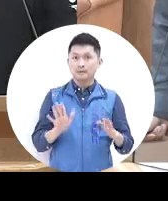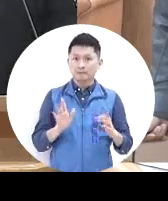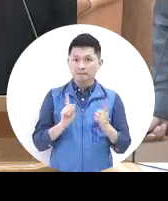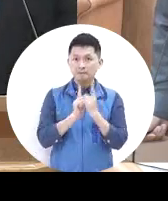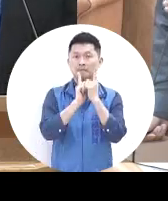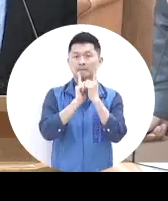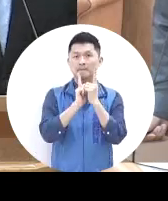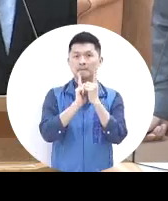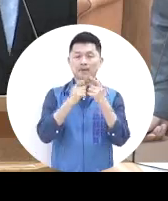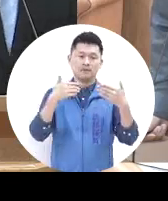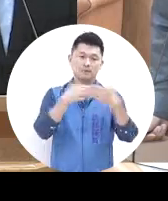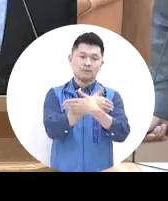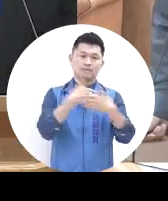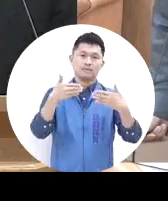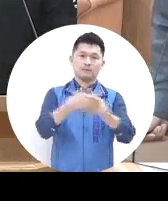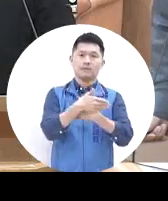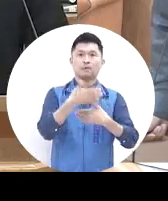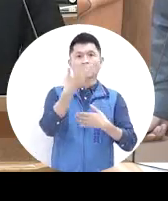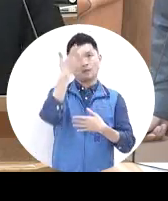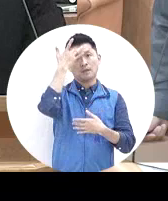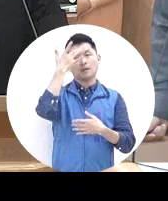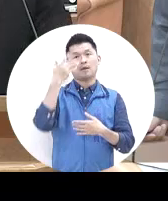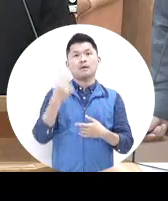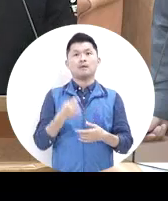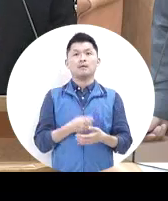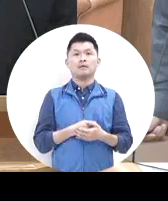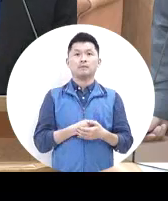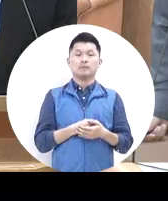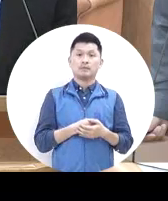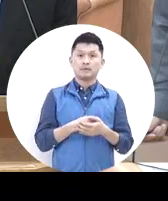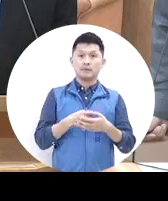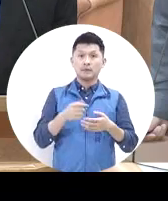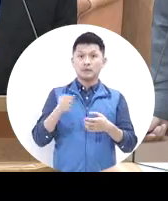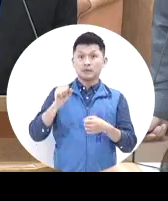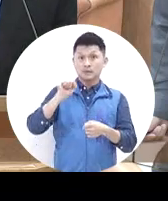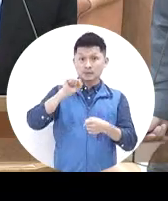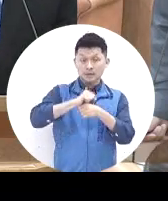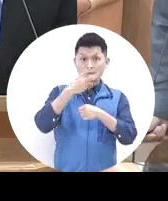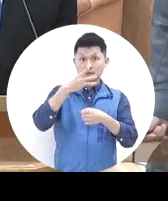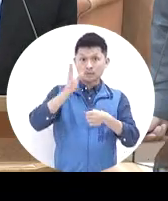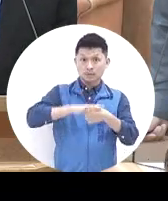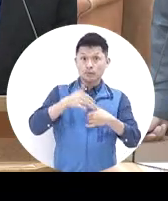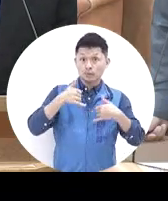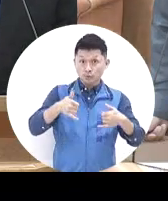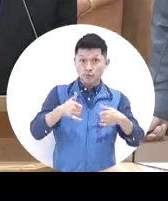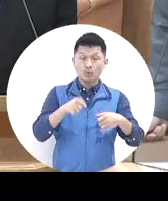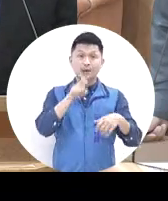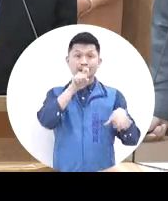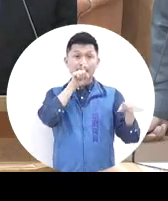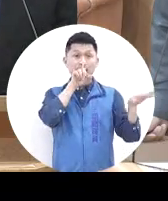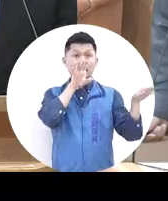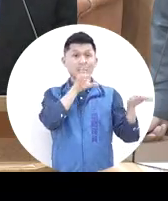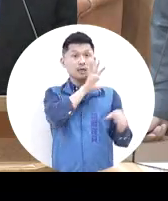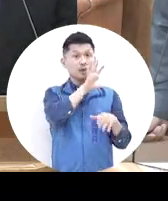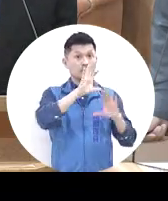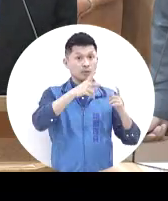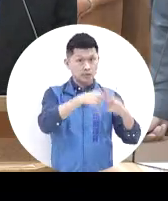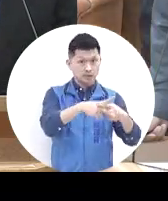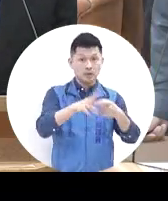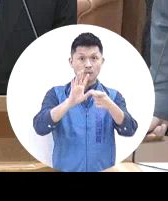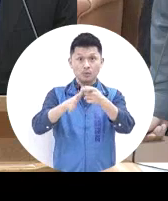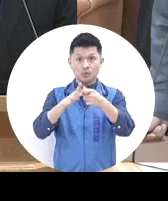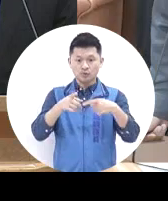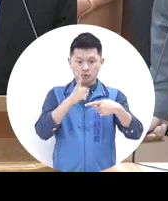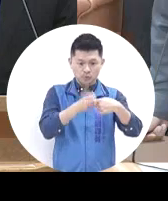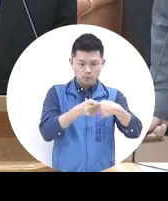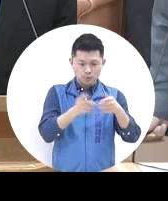问题，尤其是在我们的育婴街跟尖山埔路靠近我们 莺歌国小国中这一段哦，很容